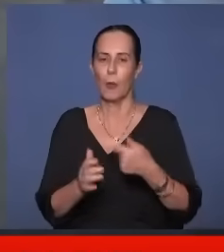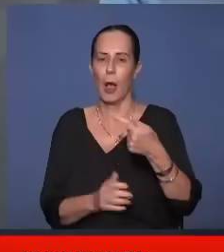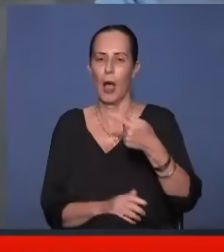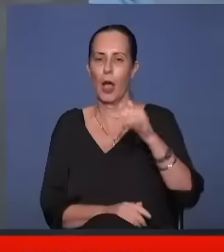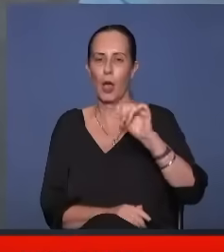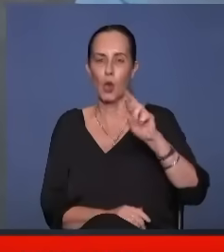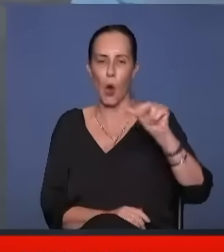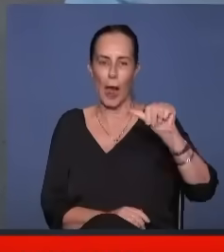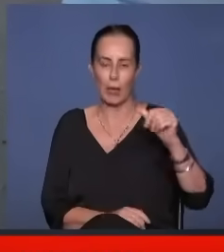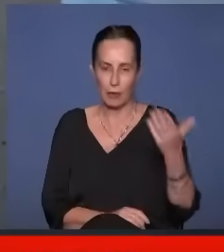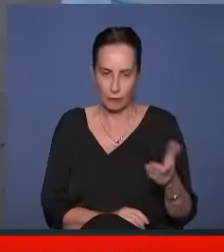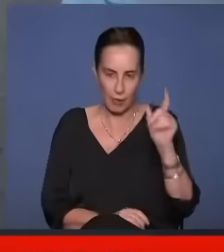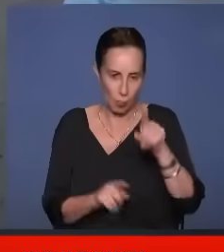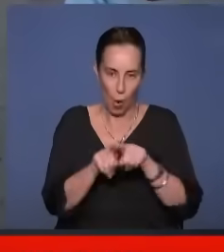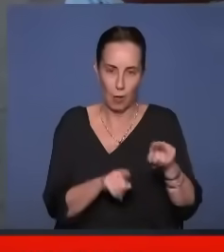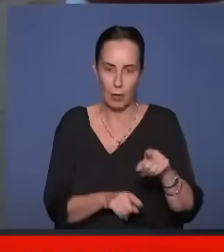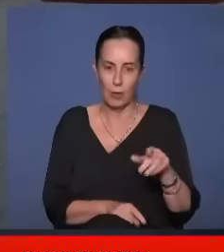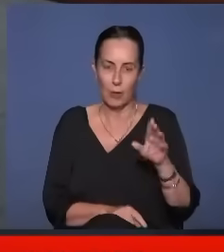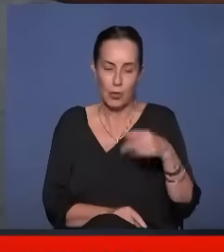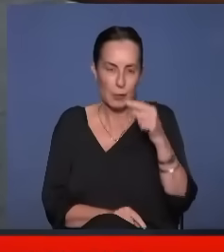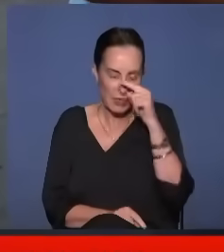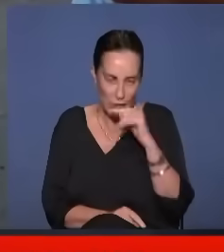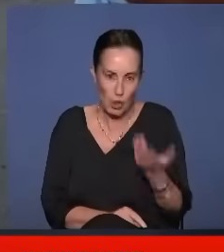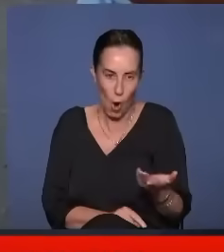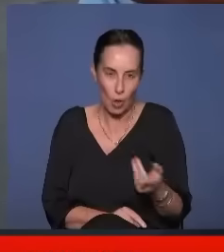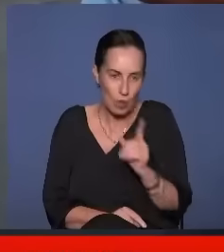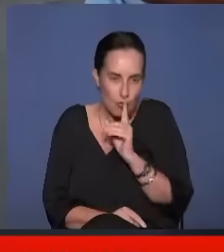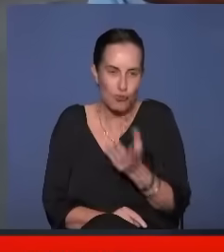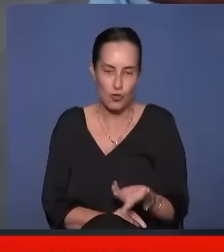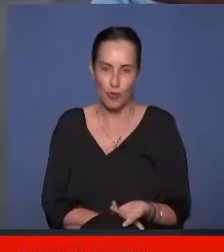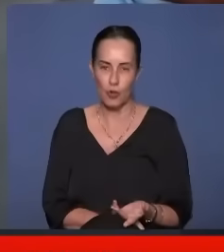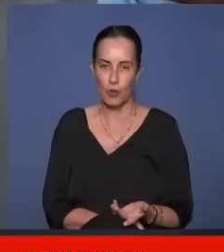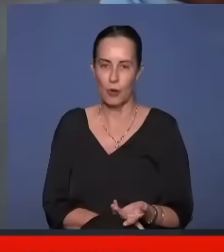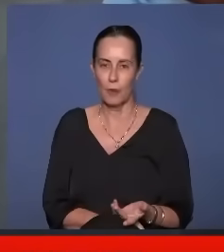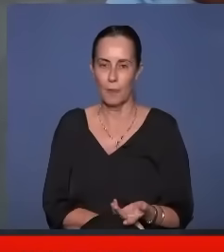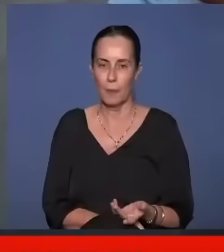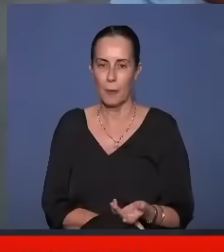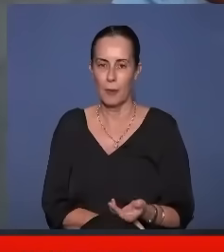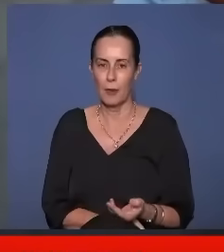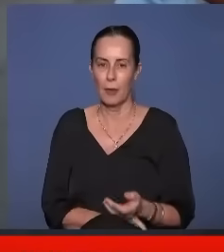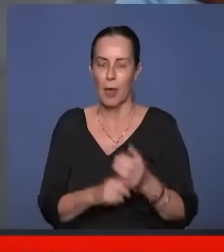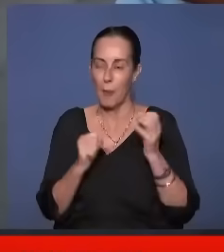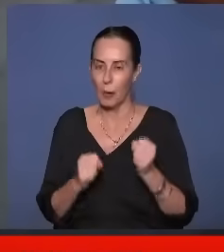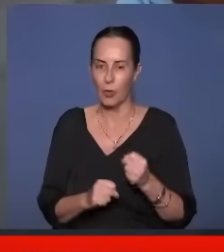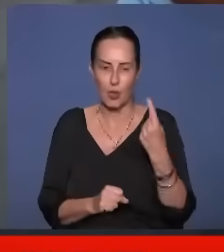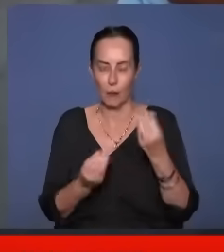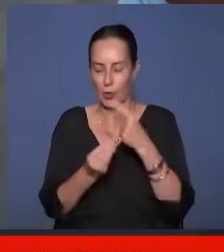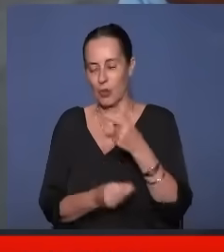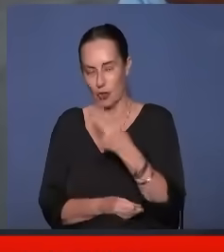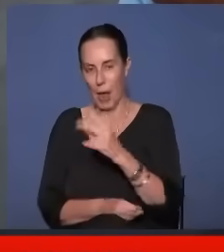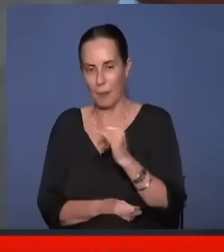וכאלה, בוא'נה, לפחות שתהיה לכם הענווה לשתוק, כי אין ספק שאחד ועוד אחד זה